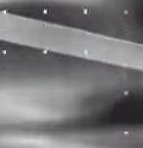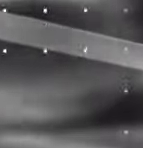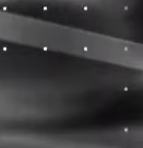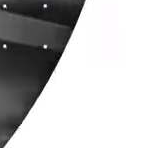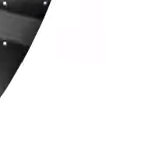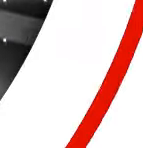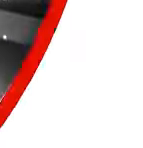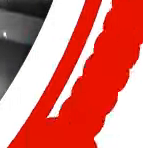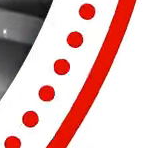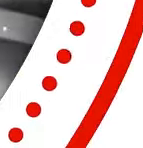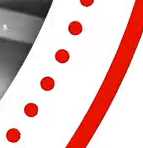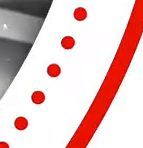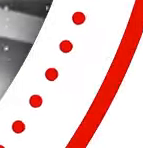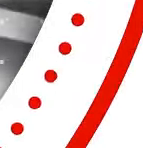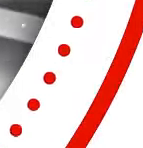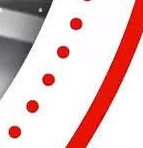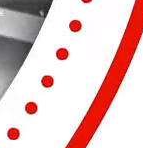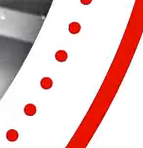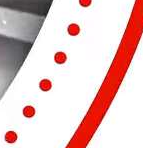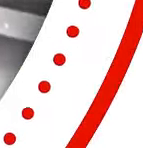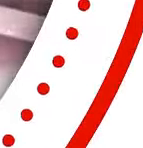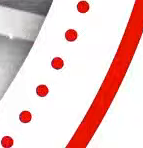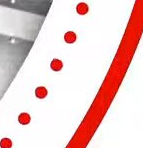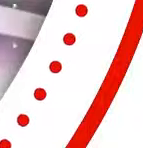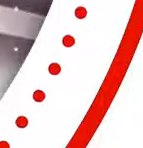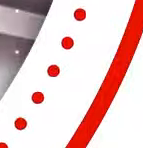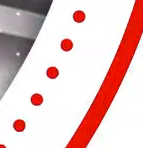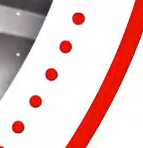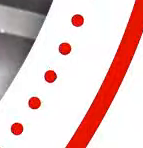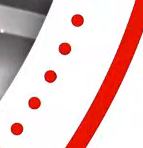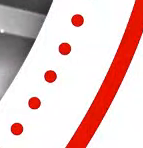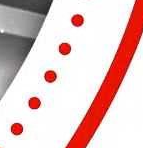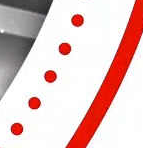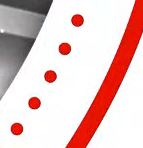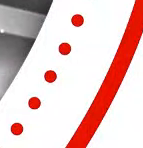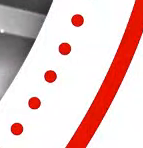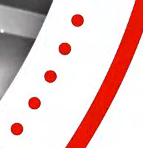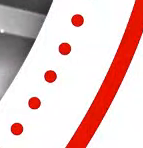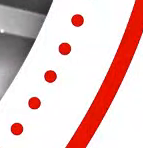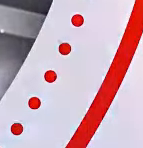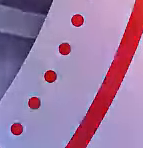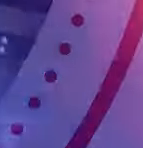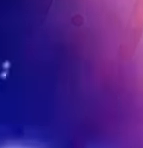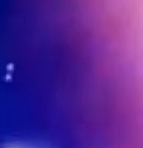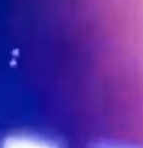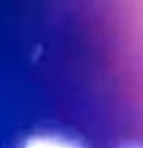March 17, Linggo, 4:30 p.m. dito sa TV5.